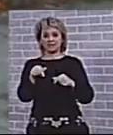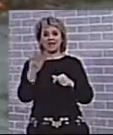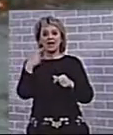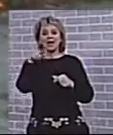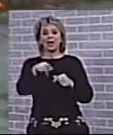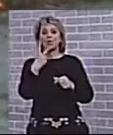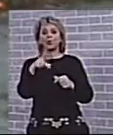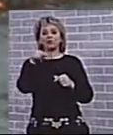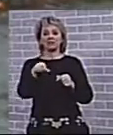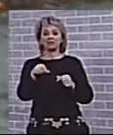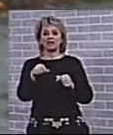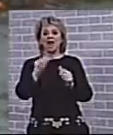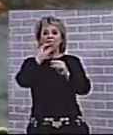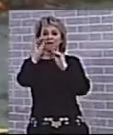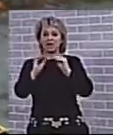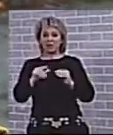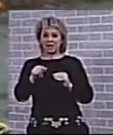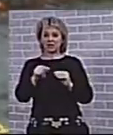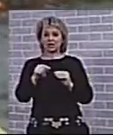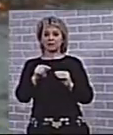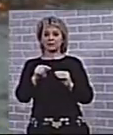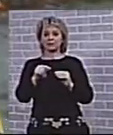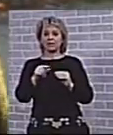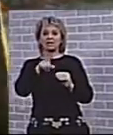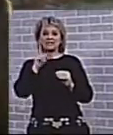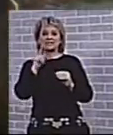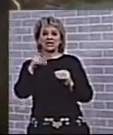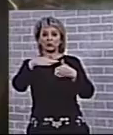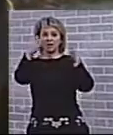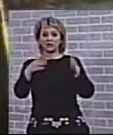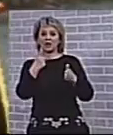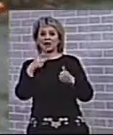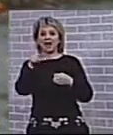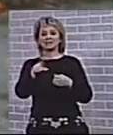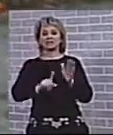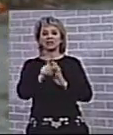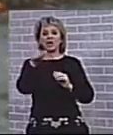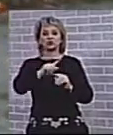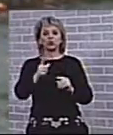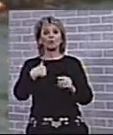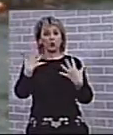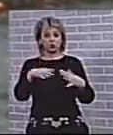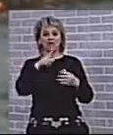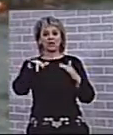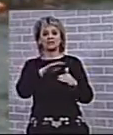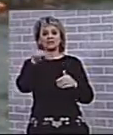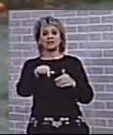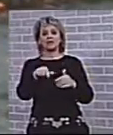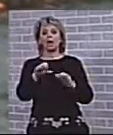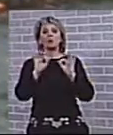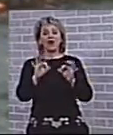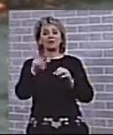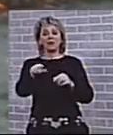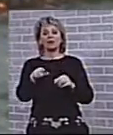когда они увидели оформление. Зеленый коридор, красный, их начали писать, а что это? Мы уже в России. Да,